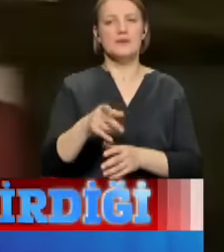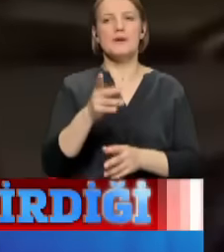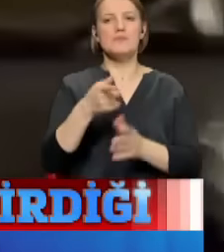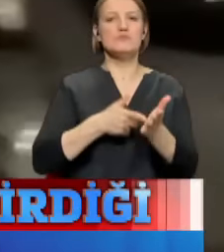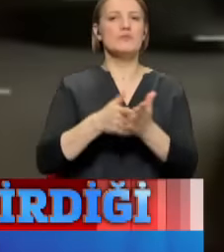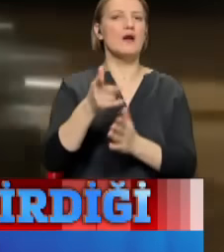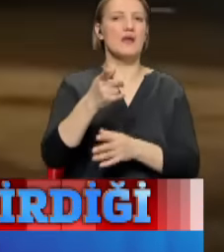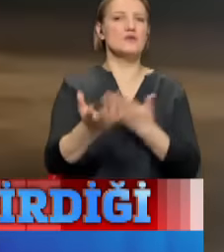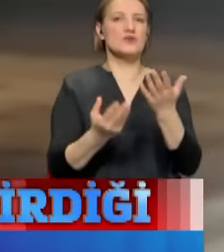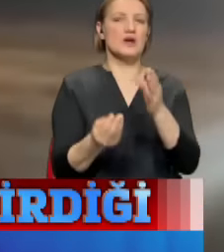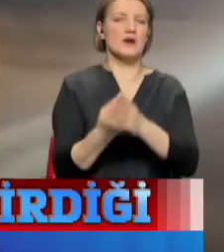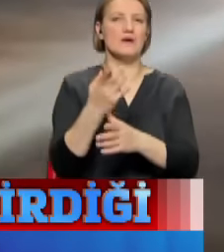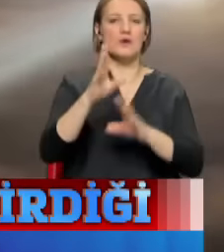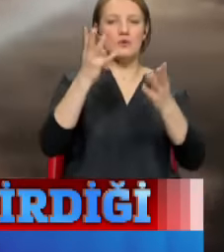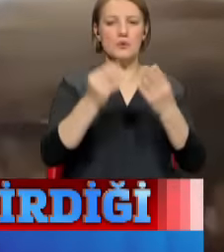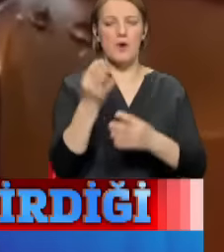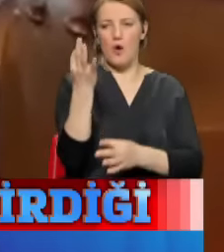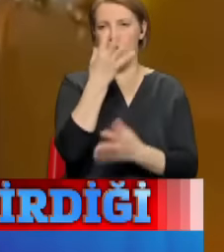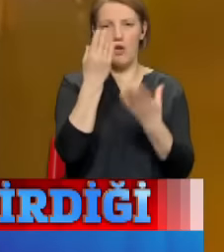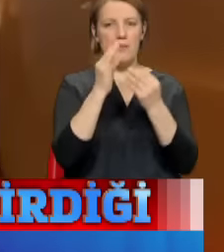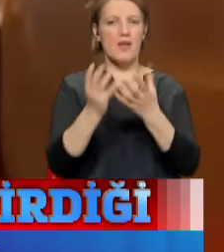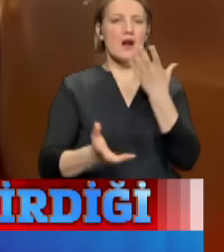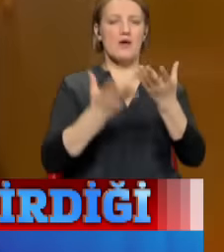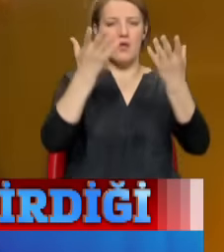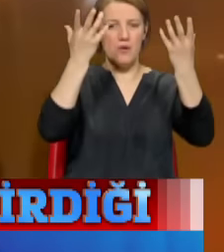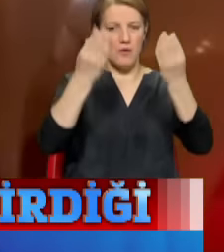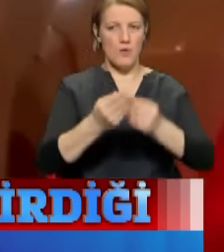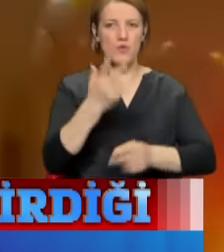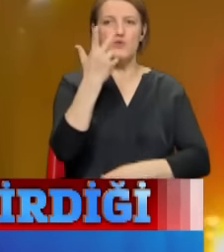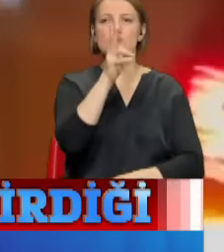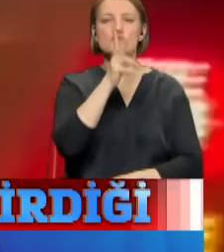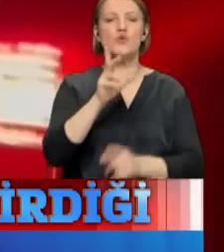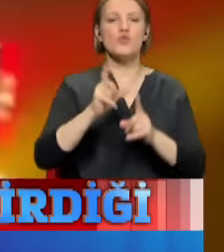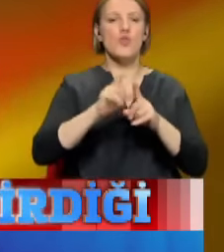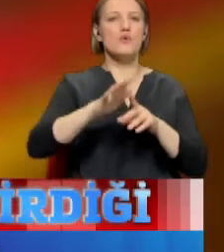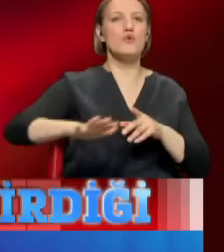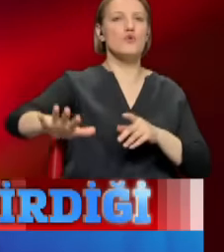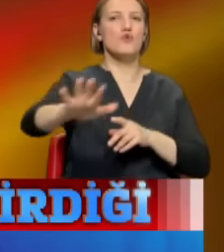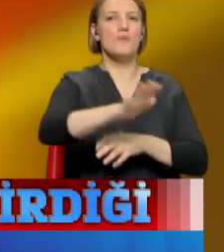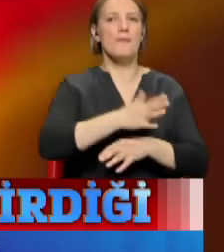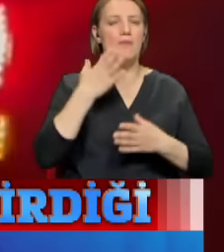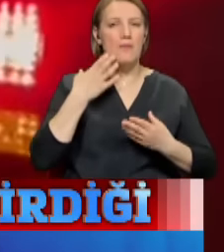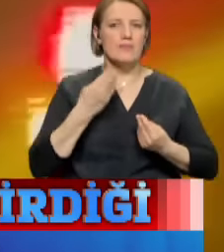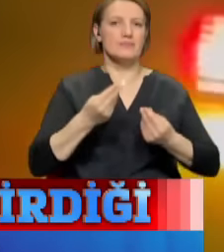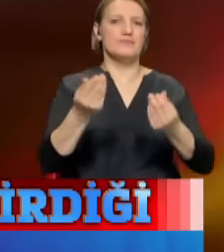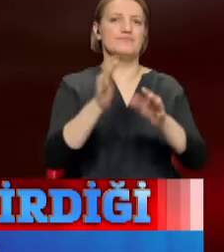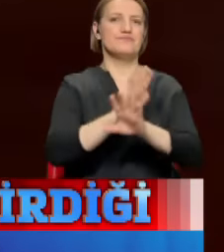Buğday tarlasında çıkan yangını söndürmek kolay olmadı. Alevler söndürüldüğünde 300 dönüm ekili alanın küle döndüğü